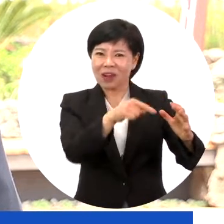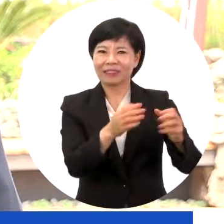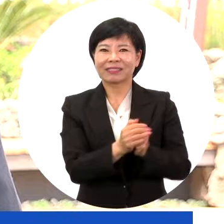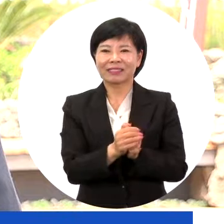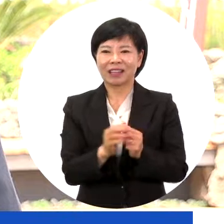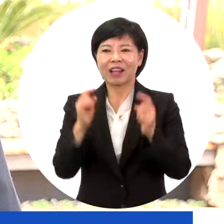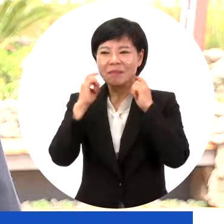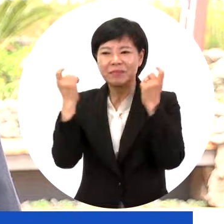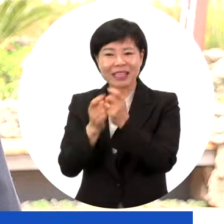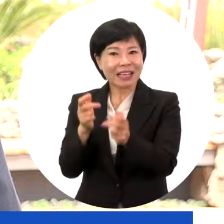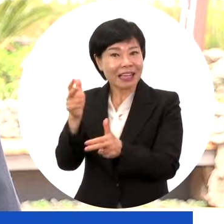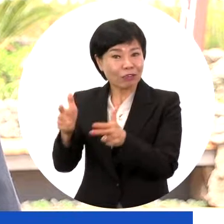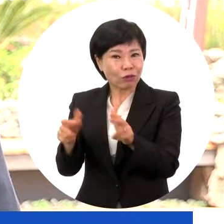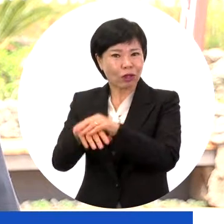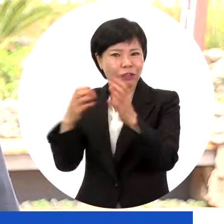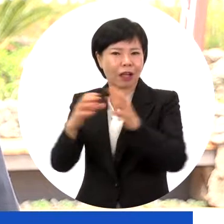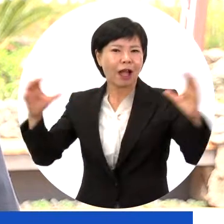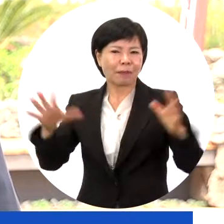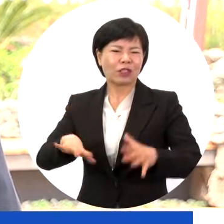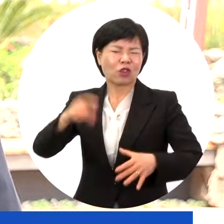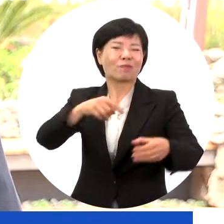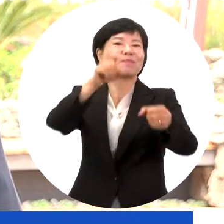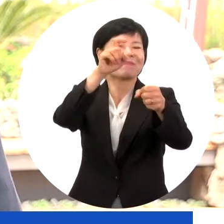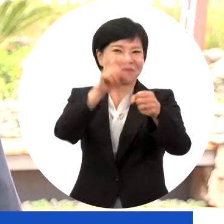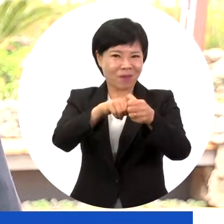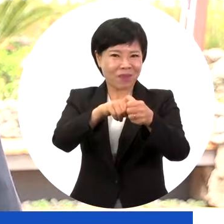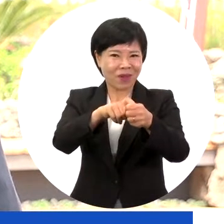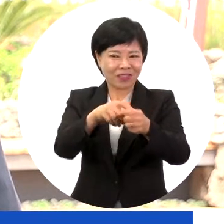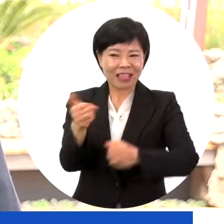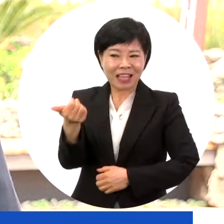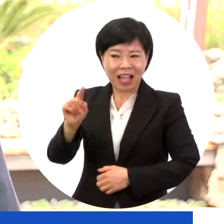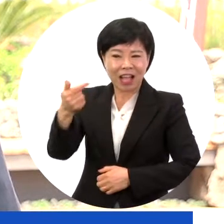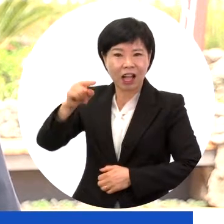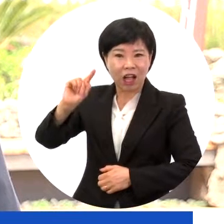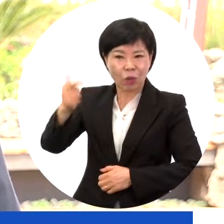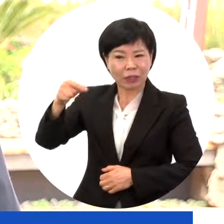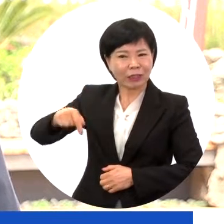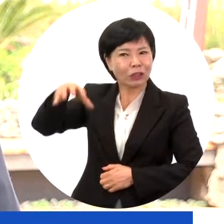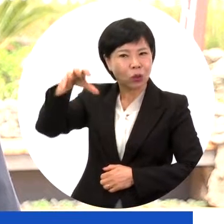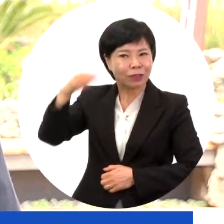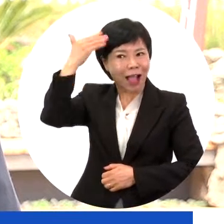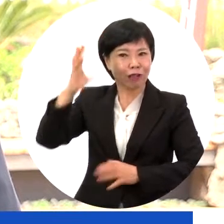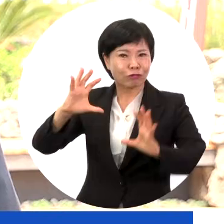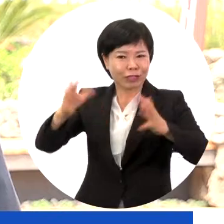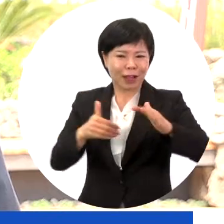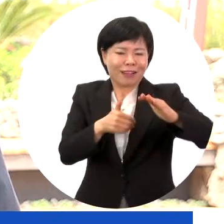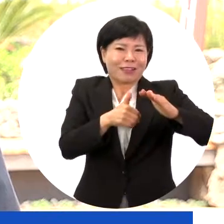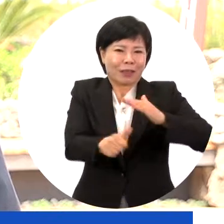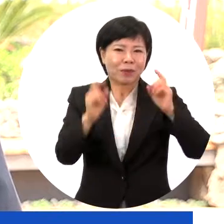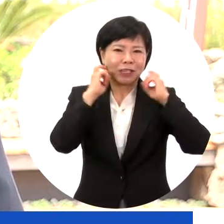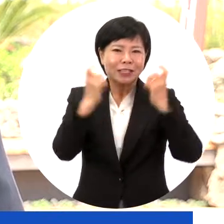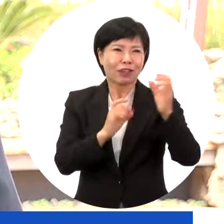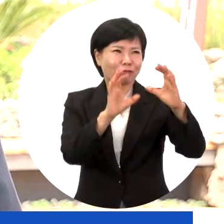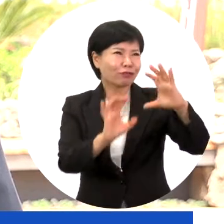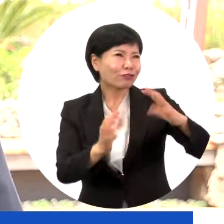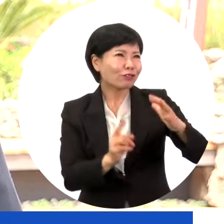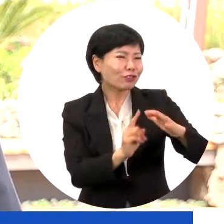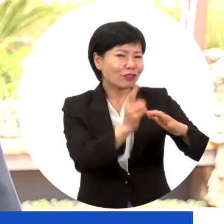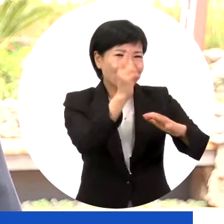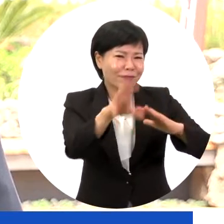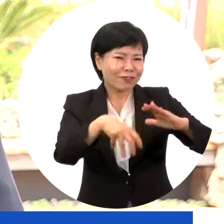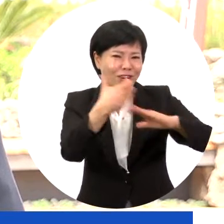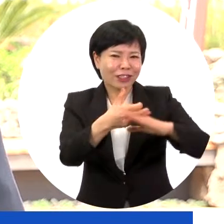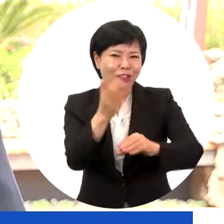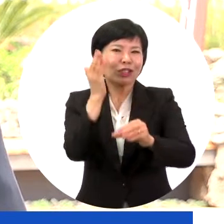힘써온 민간 우주산업 육성의 이정표입니다. 하원 테크노 캠퍼스가 대한민국을 대표하는 민간 우주산업 혁신